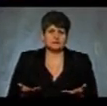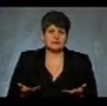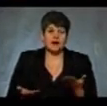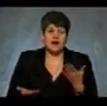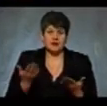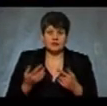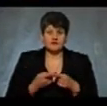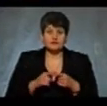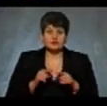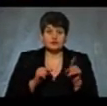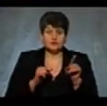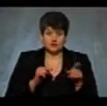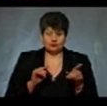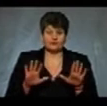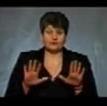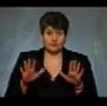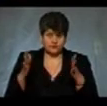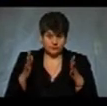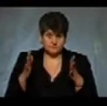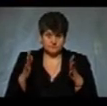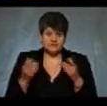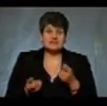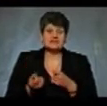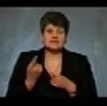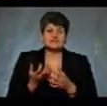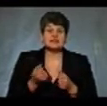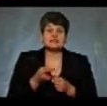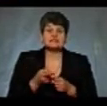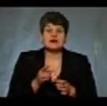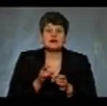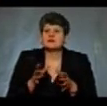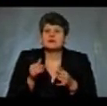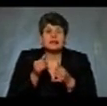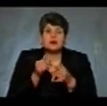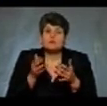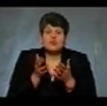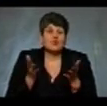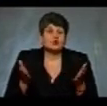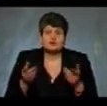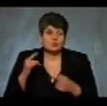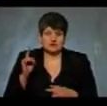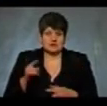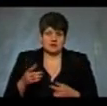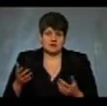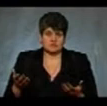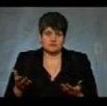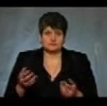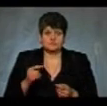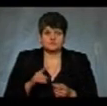Але в даному випадку, звідки взялася ця граната, ми не можемо знати, тому